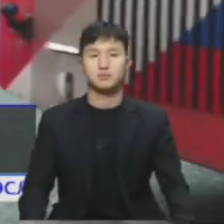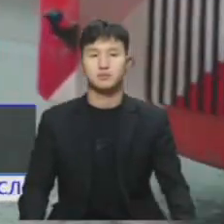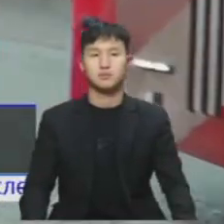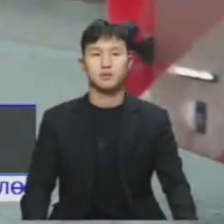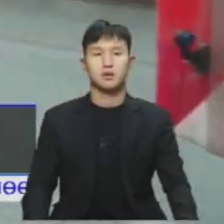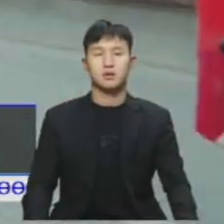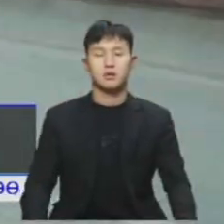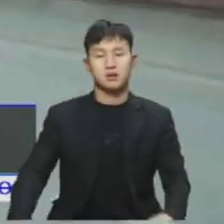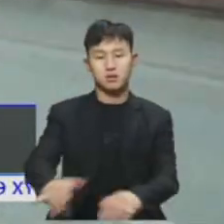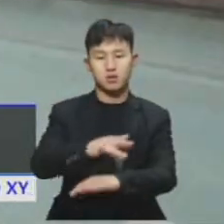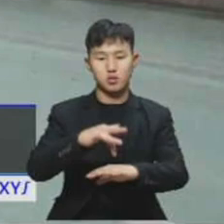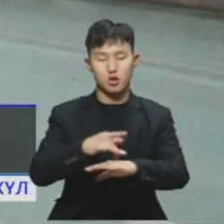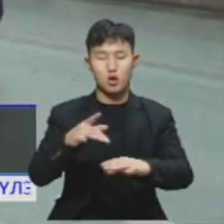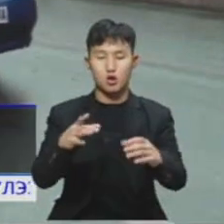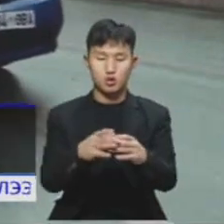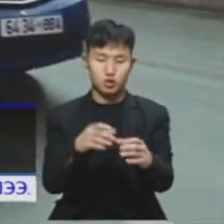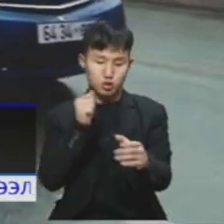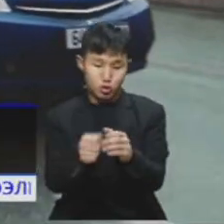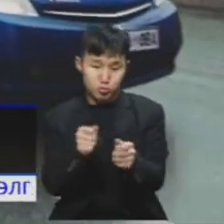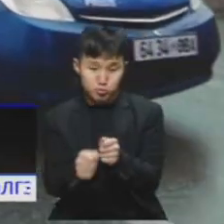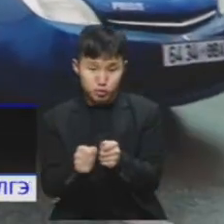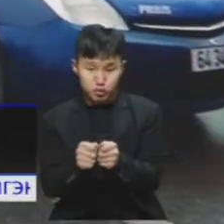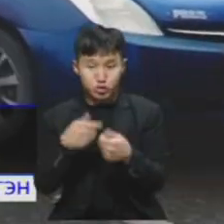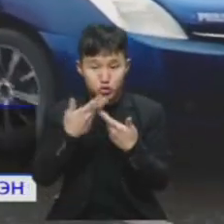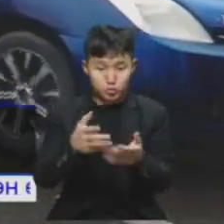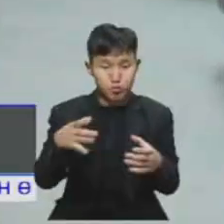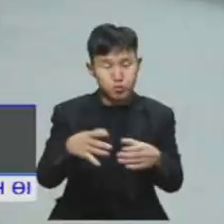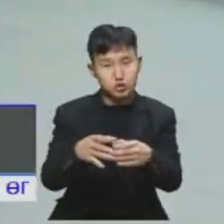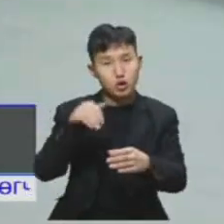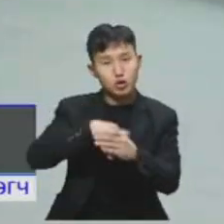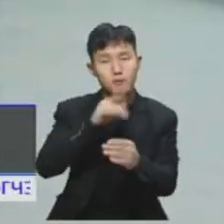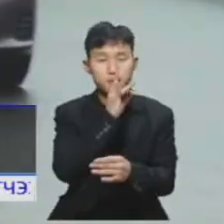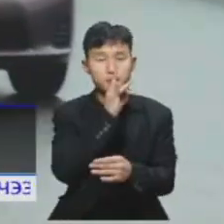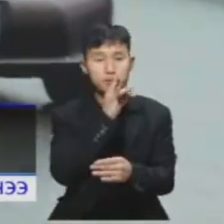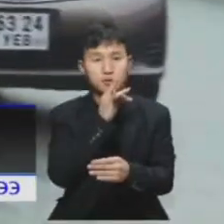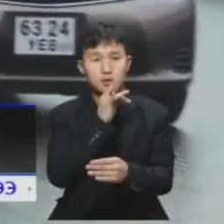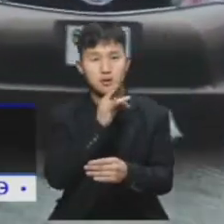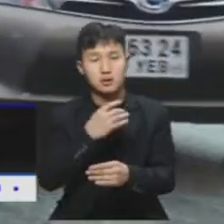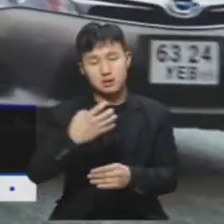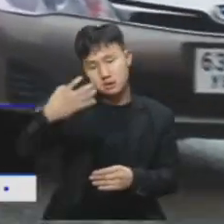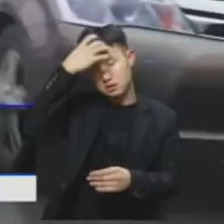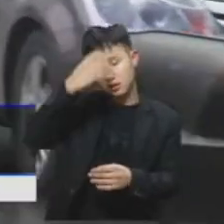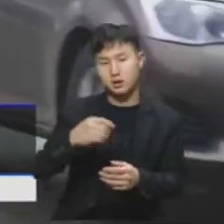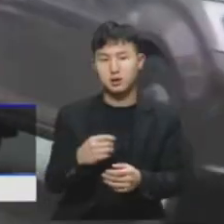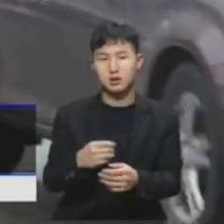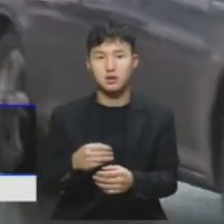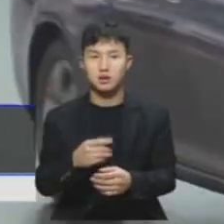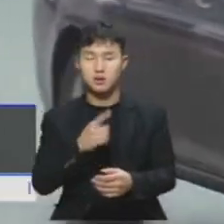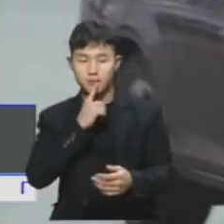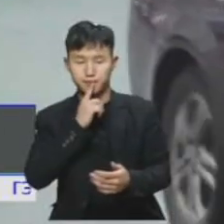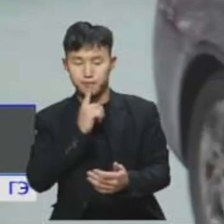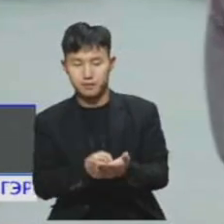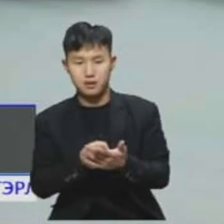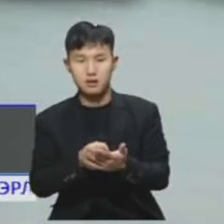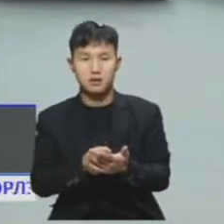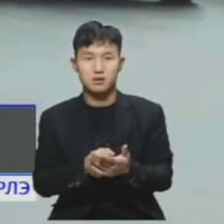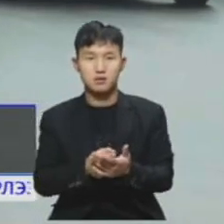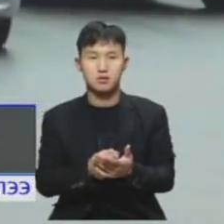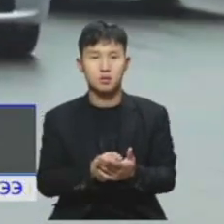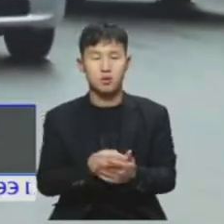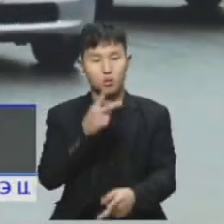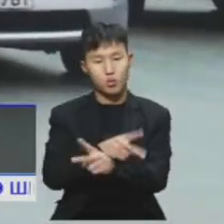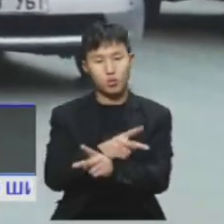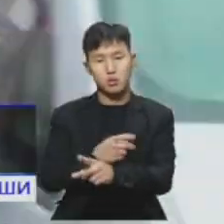Нийслэл хатуураа төлбөртэй бүстэй болох бөгөөд түүний хилийн цаг цагийн хязгаарыг нийслэлийн засаг дарга тогтоож бүсэд мөрдөх чуулчурмыг баталгаажаж заачээ. Хуульд